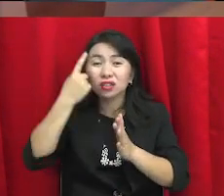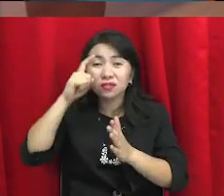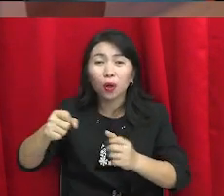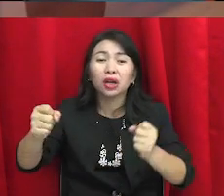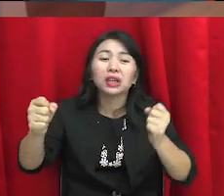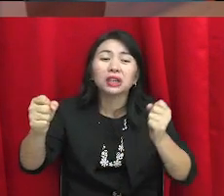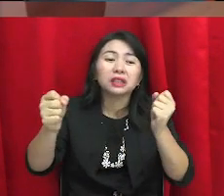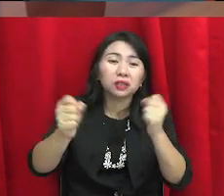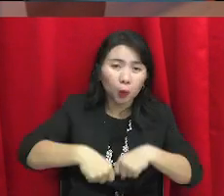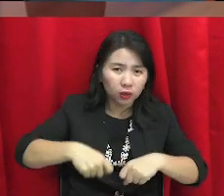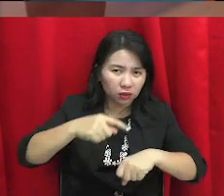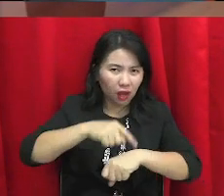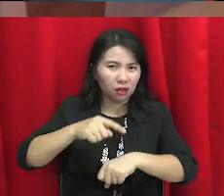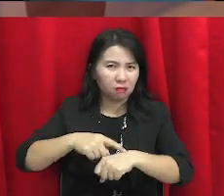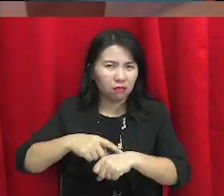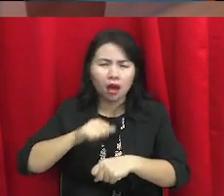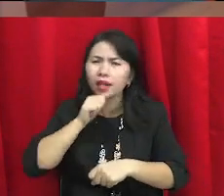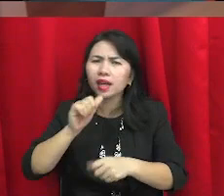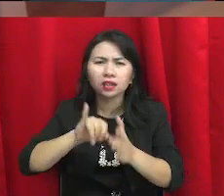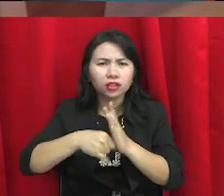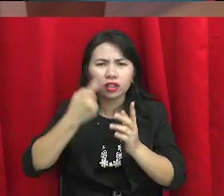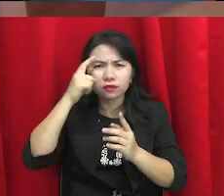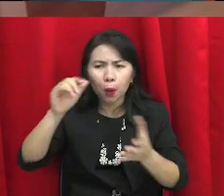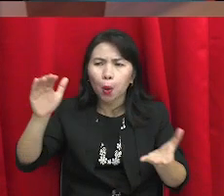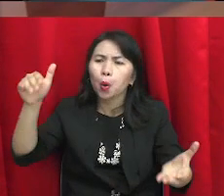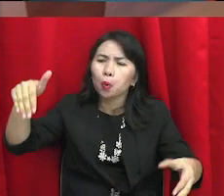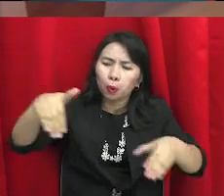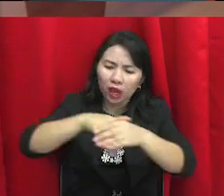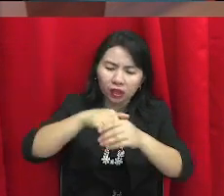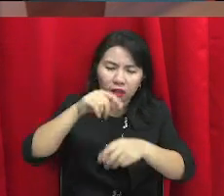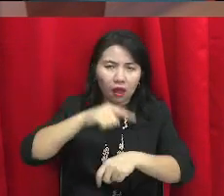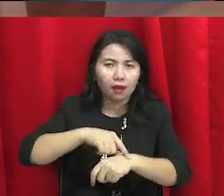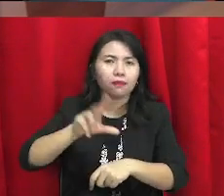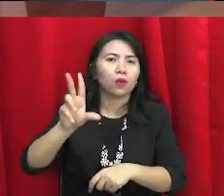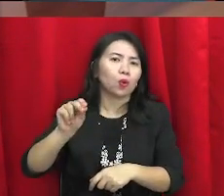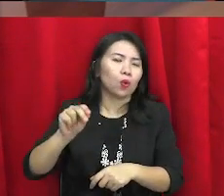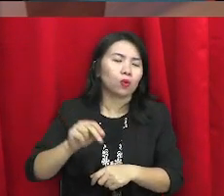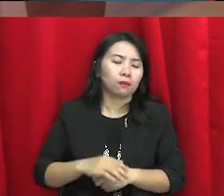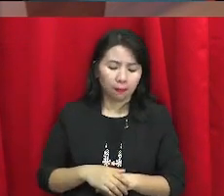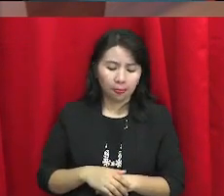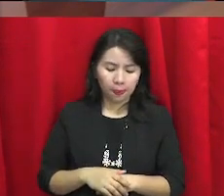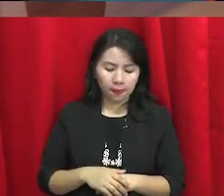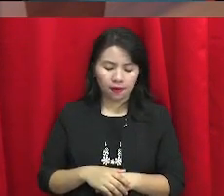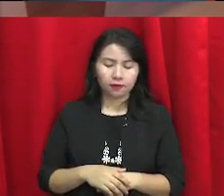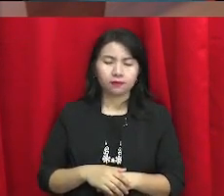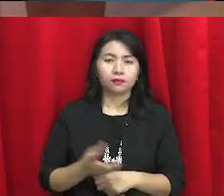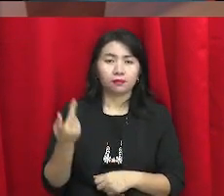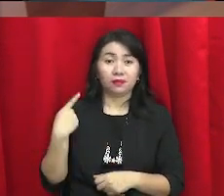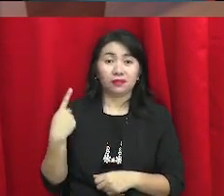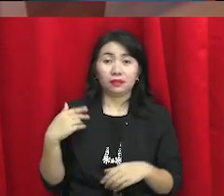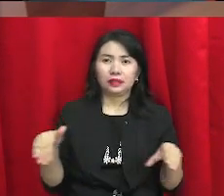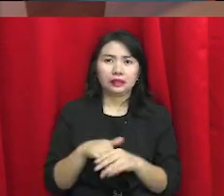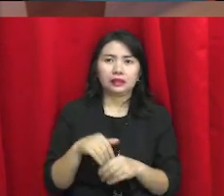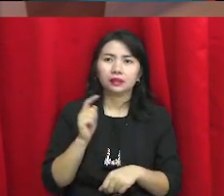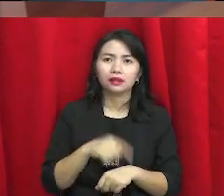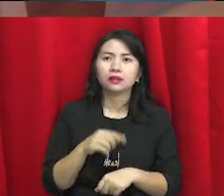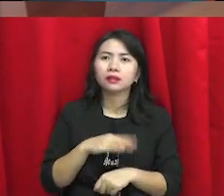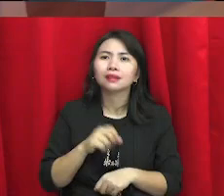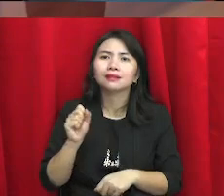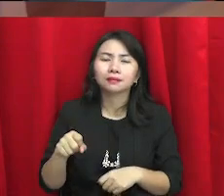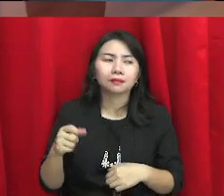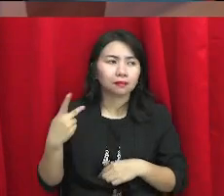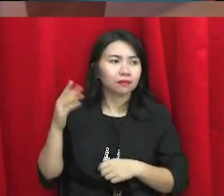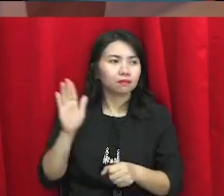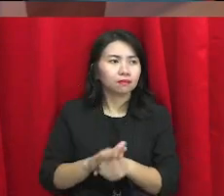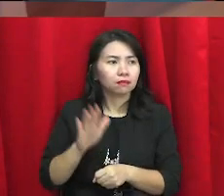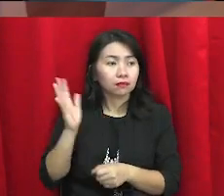actually, Sir Don. Eh. Yeah. Yun lang ina-achieve. Hanggang dun lang. Hanggang dun lang. Yung may kasal lang, pangarap ko siyang, saan mo gusto